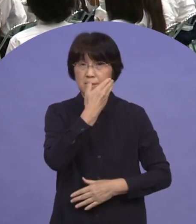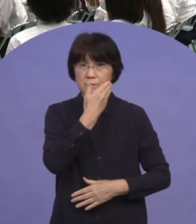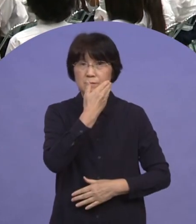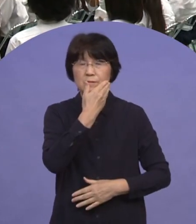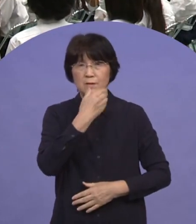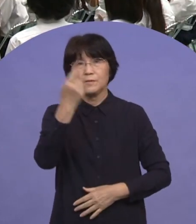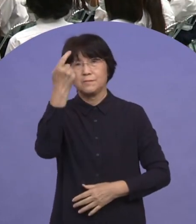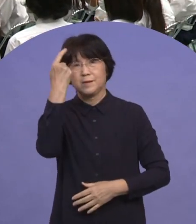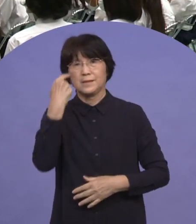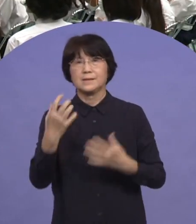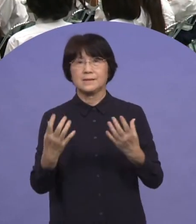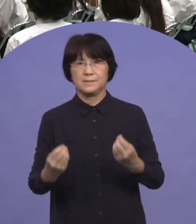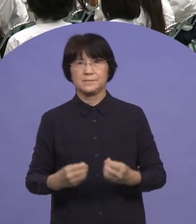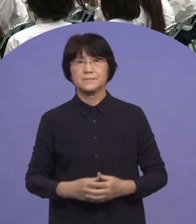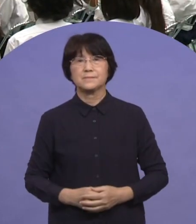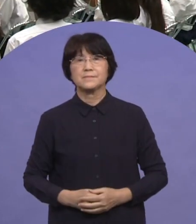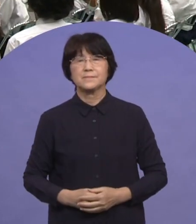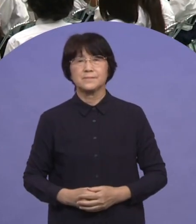です。